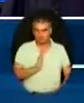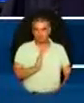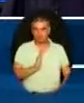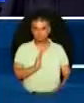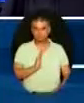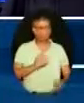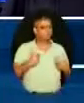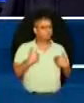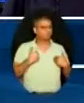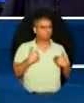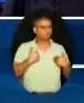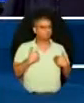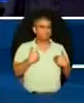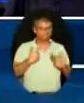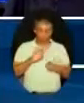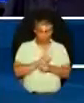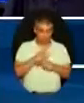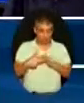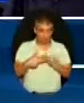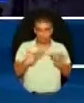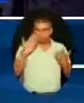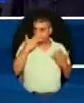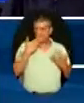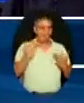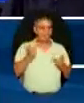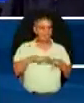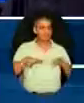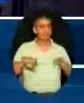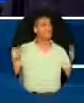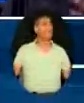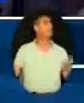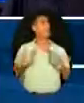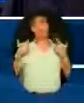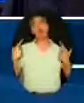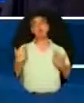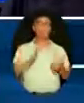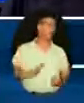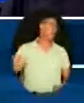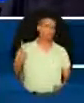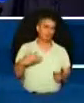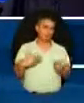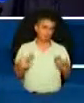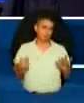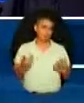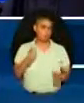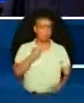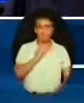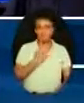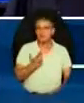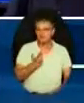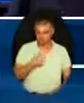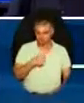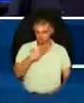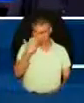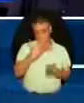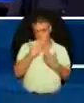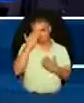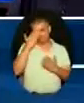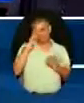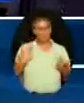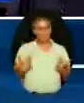אתה יודע, אני לא רואה בזמן הקרוב, ברוך השם, מצב של מלחמה אזורית. אבל מה? אתה יודע, אנחנו גם מכירים